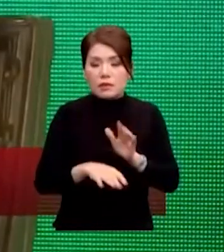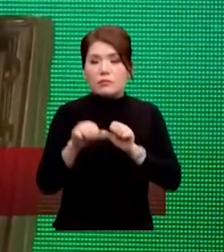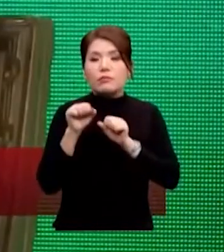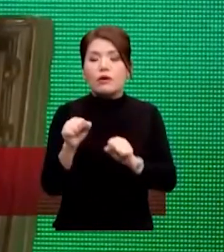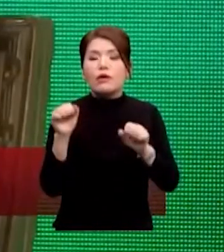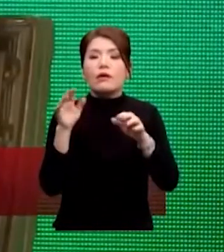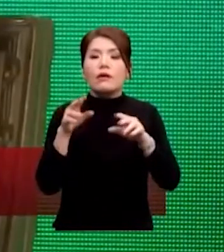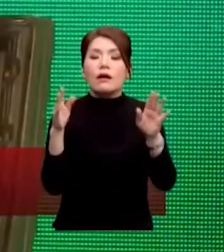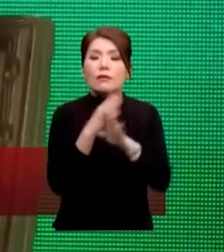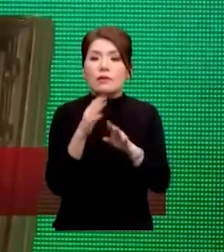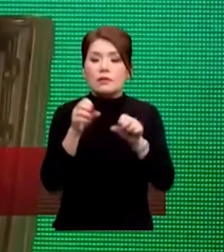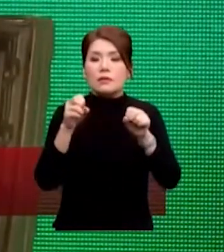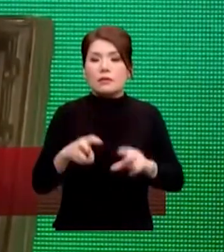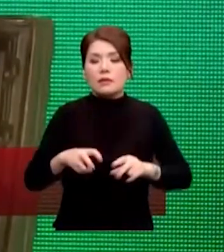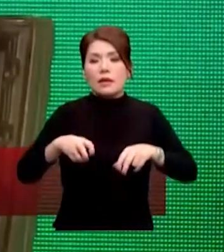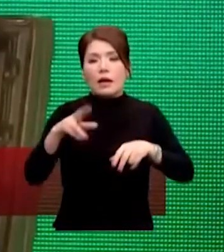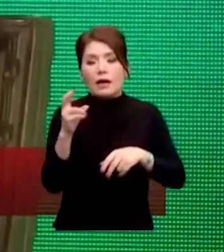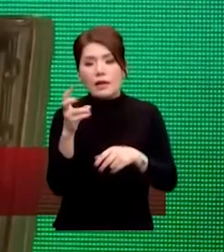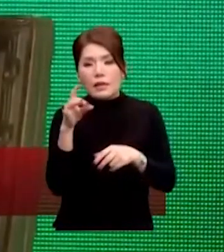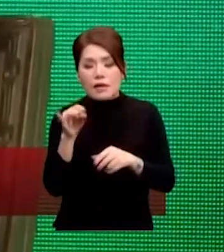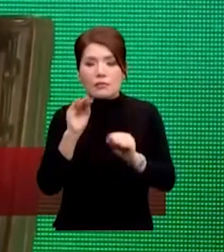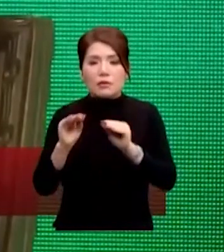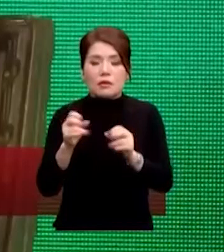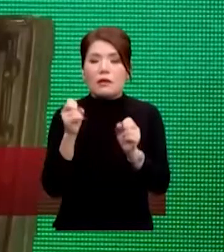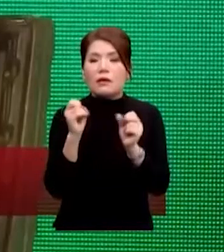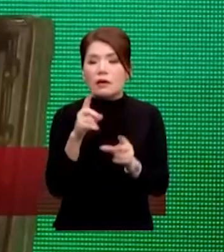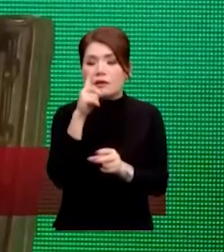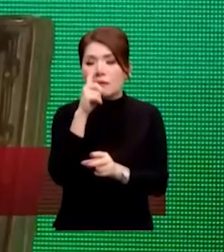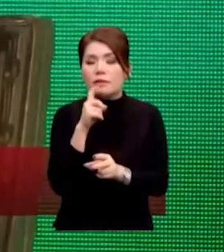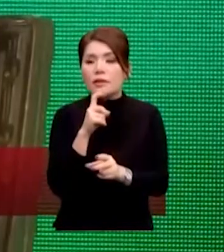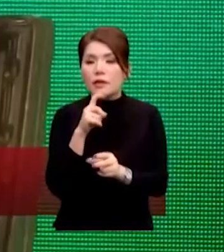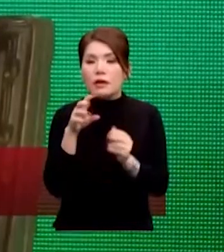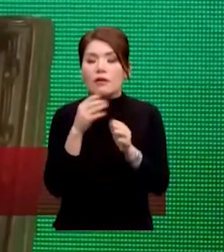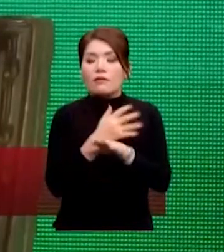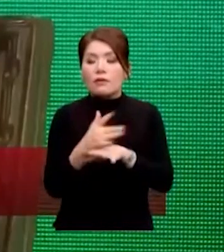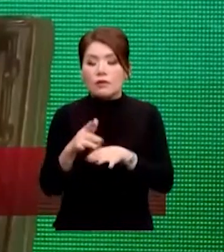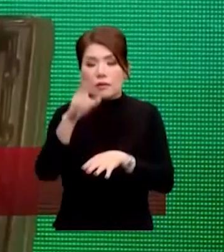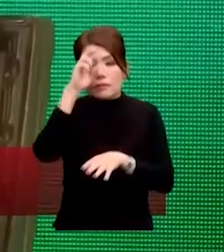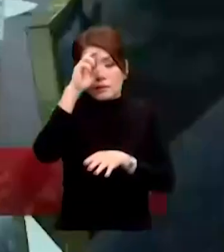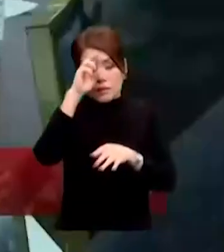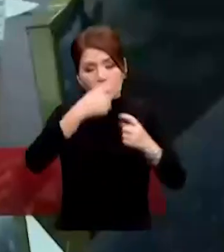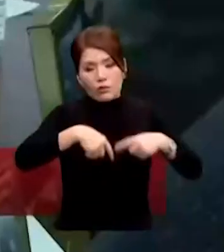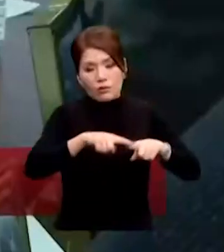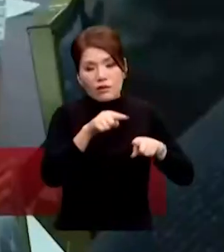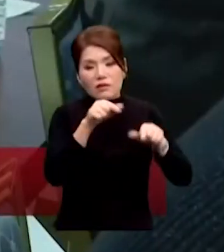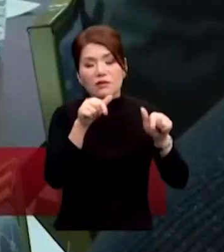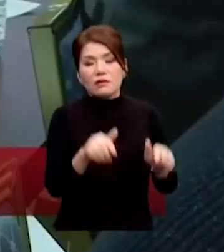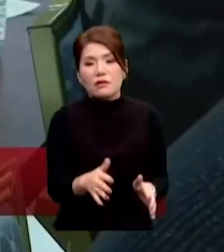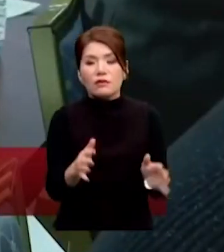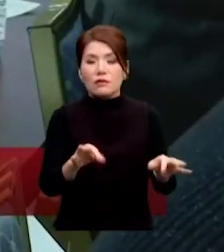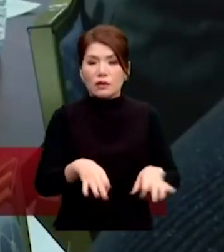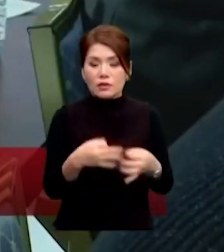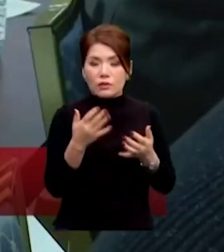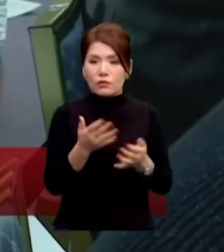табиғи аймақтар аумағында карьерлер әзірлеу. Мұны қалай түсінуге болады? Ең өкініштісі, мұның артында мемлекеттік органдар тұр. Депутат сондықтан бірінші